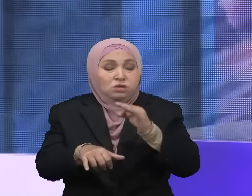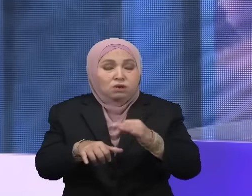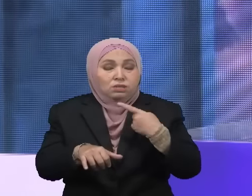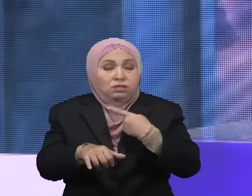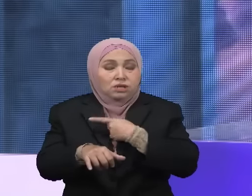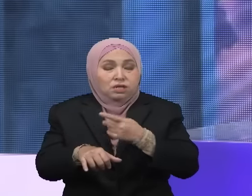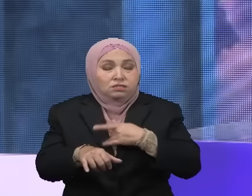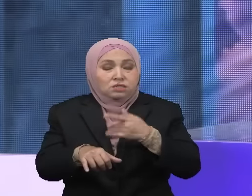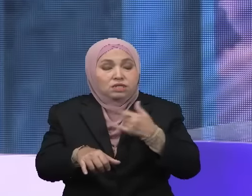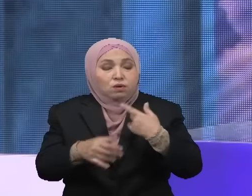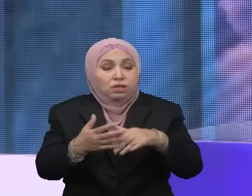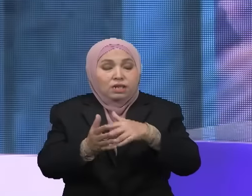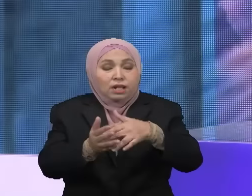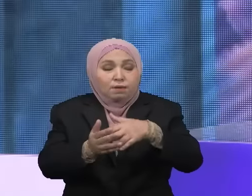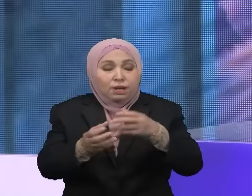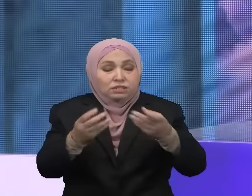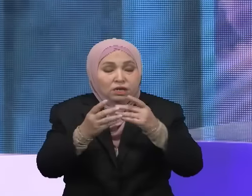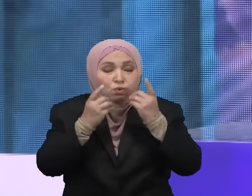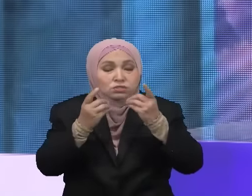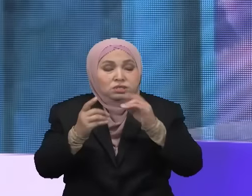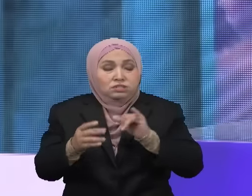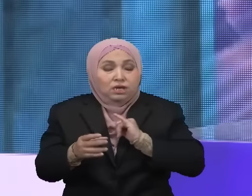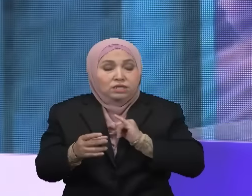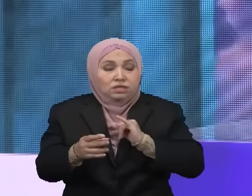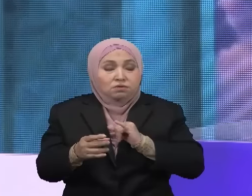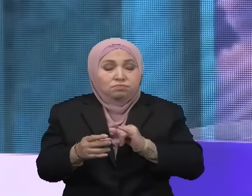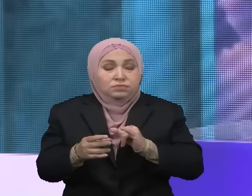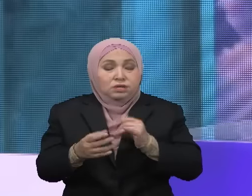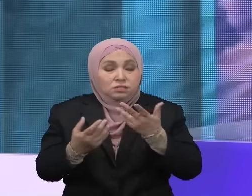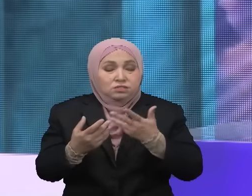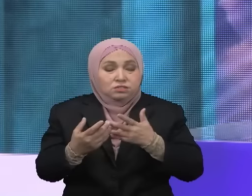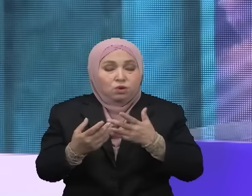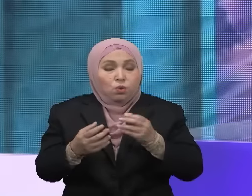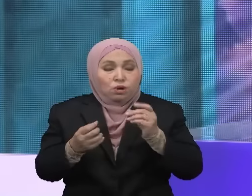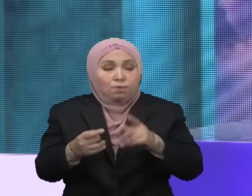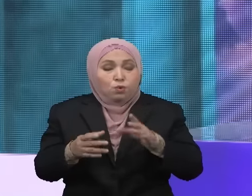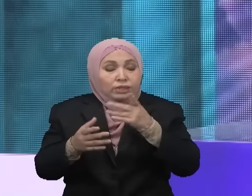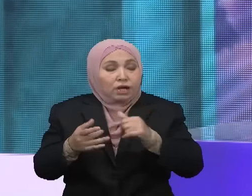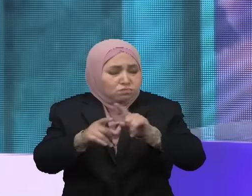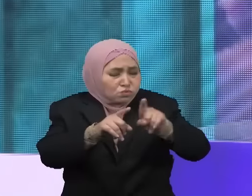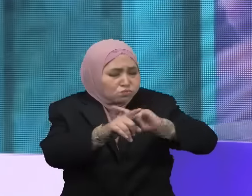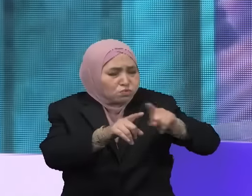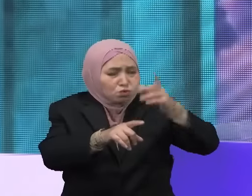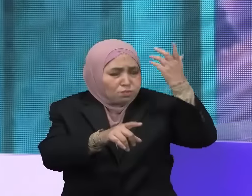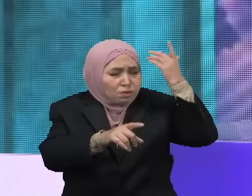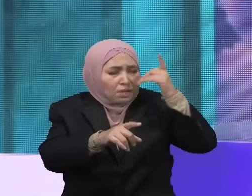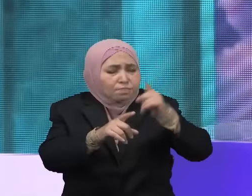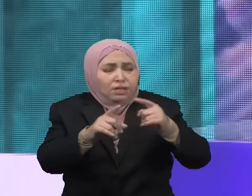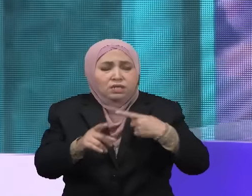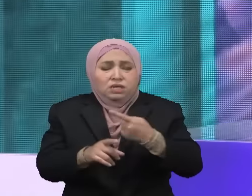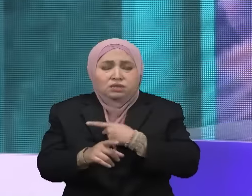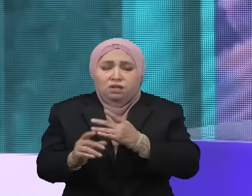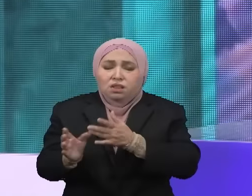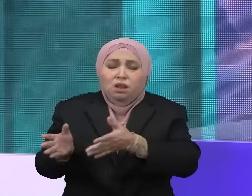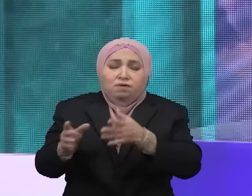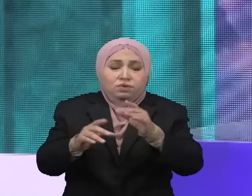bahawa alah, saya ni dah lah lemah, ada banyak dosa, kemudian saya dah apa, orang pun kata macam-macam. Bila kita